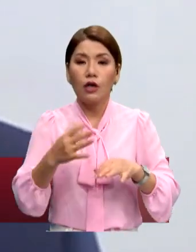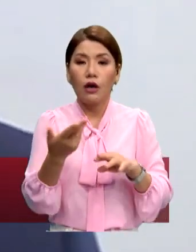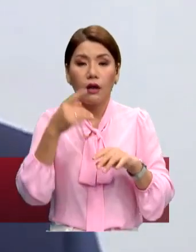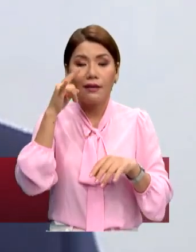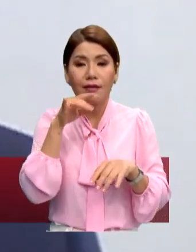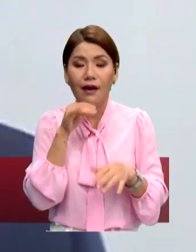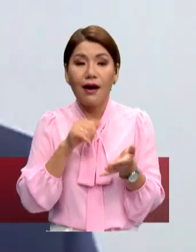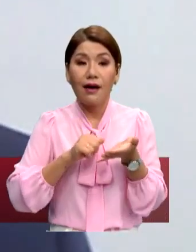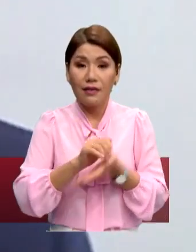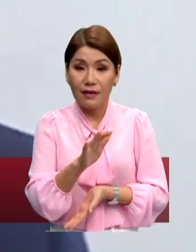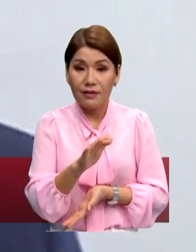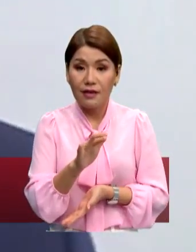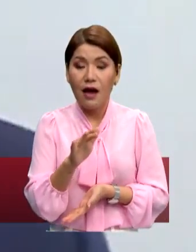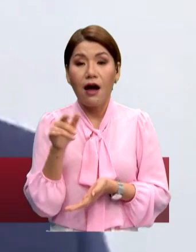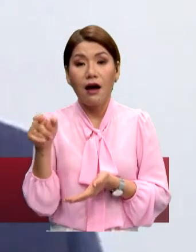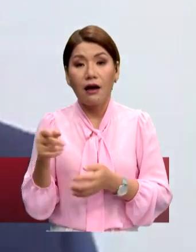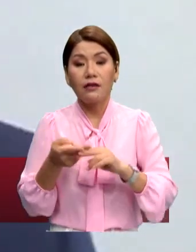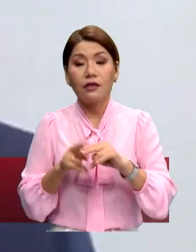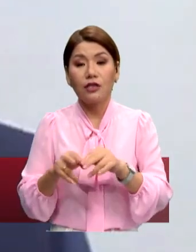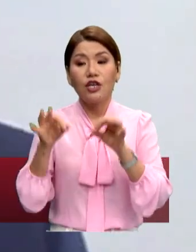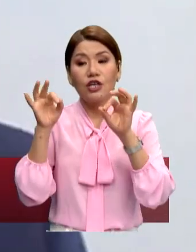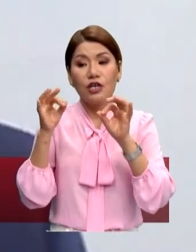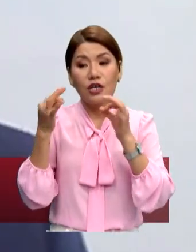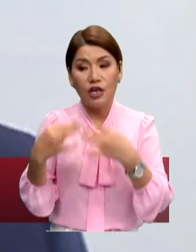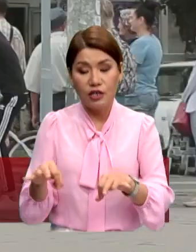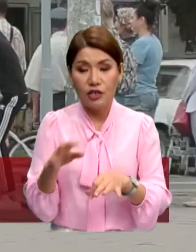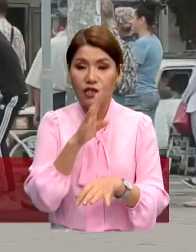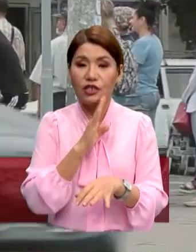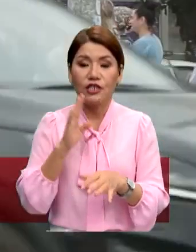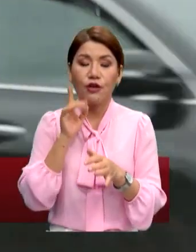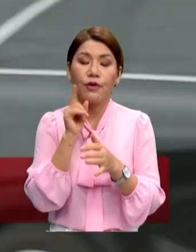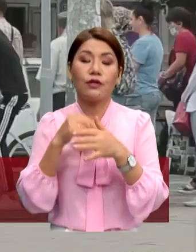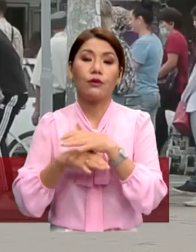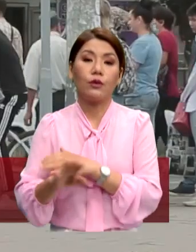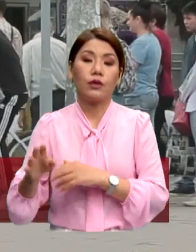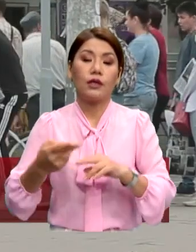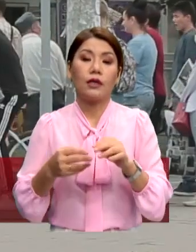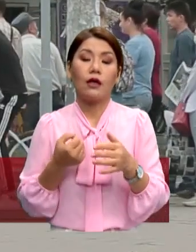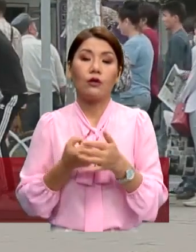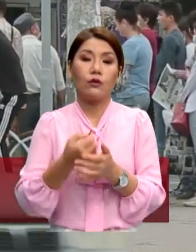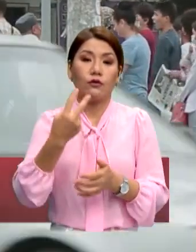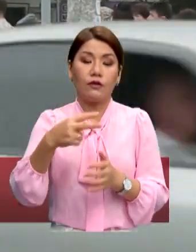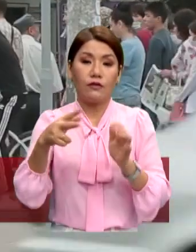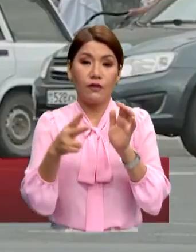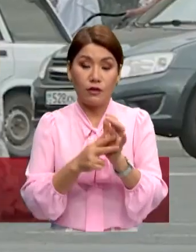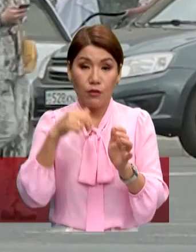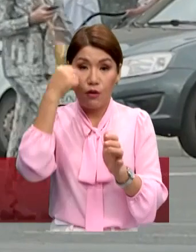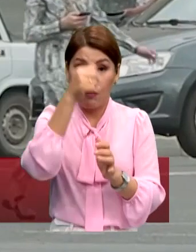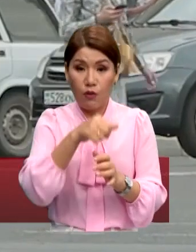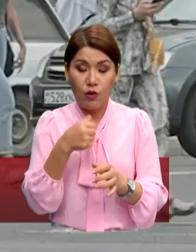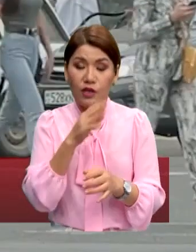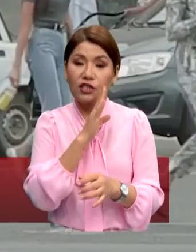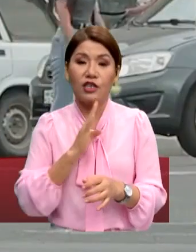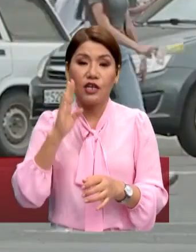бы можно было отказаться, а разрешить женщинам выйти на пенсию. Как бы там ни было, до 2028 года женщины